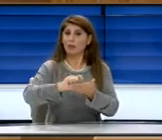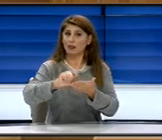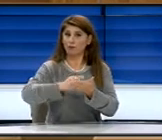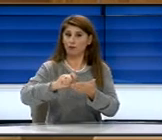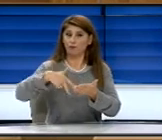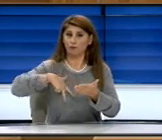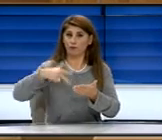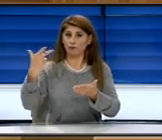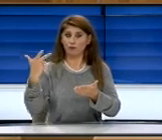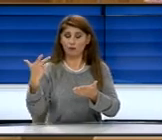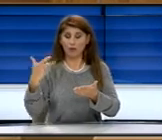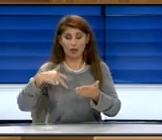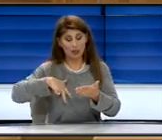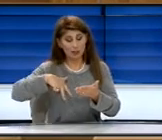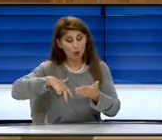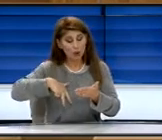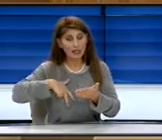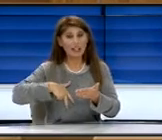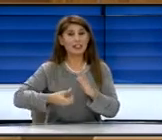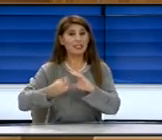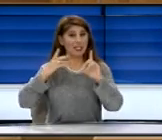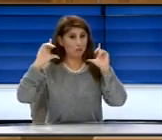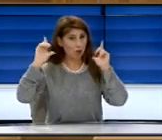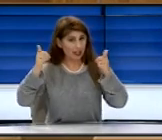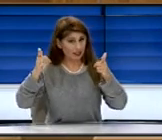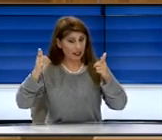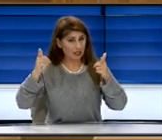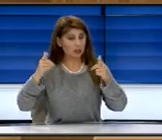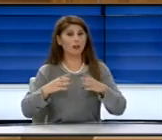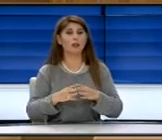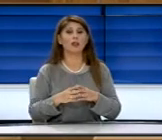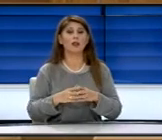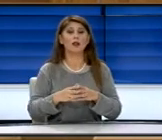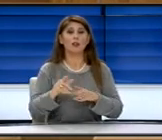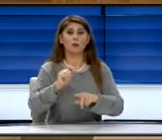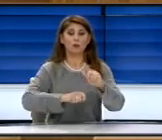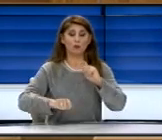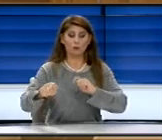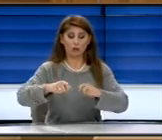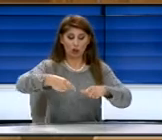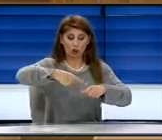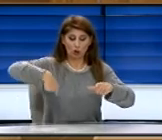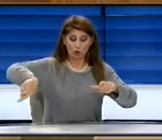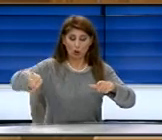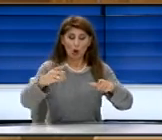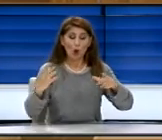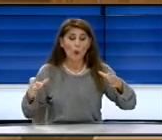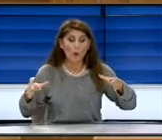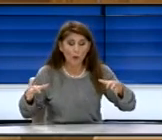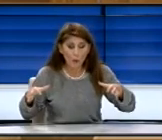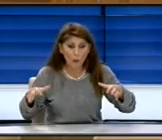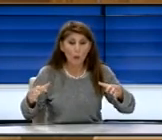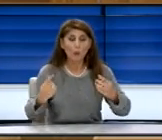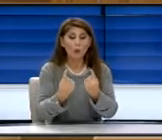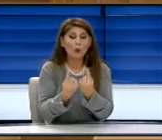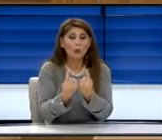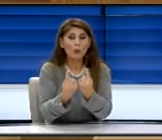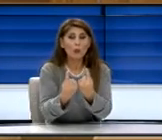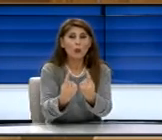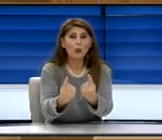πως υπουργοί της κυβέρνησης της Νέας Δημοκρατίας, οι οποίοι μάλιστα φτιάχνουν τούρτες για να γιορτάσουν τα αντιλαϊκά πεπραγμένα